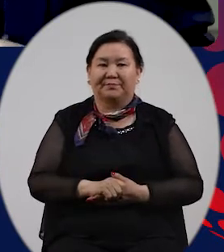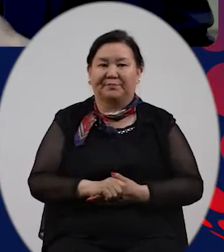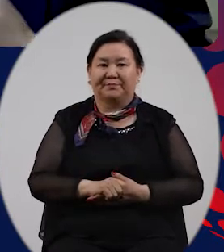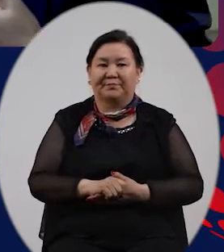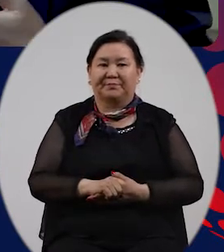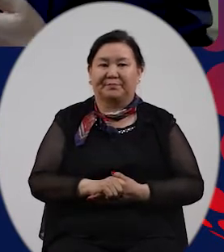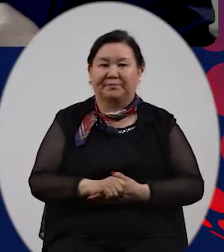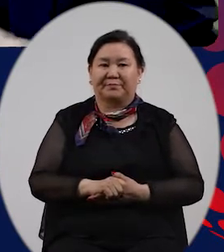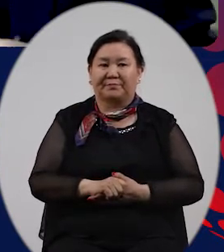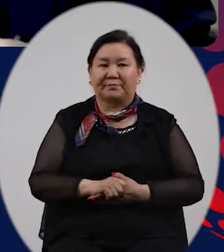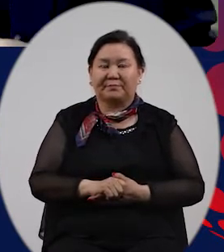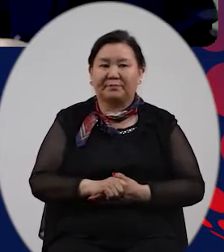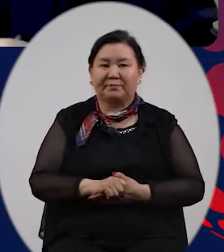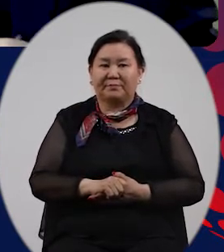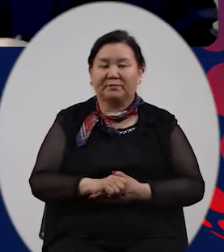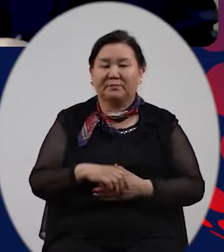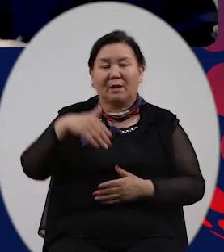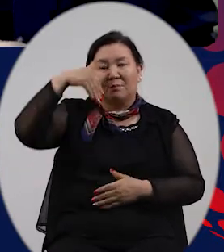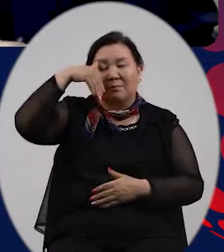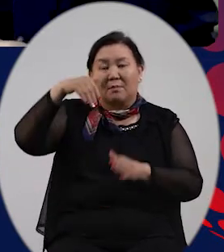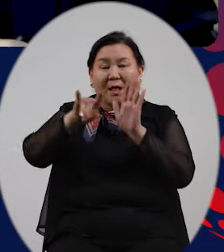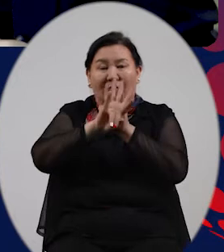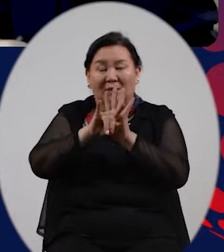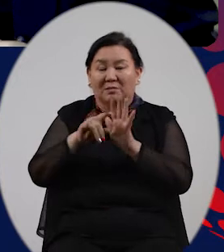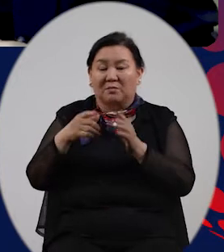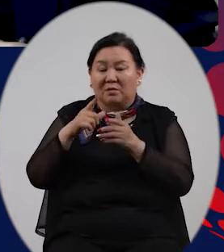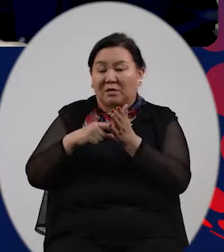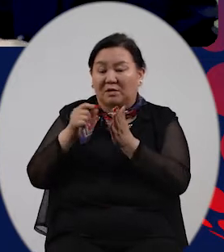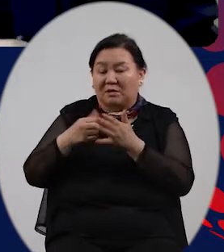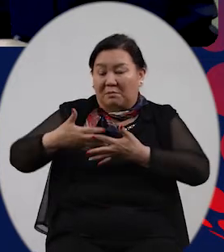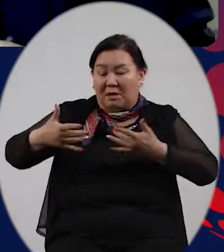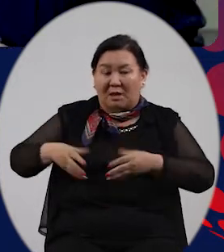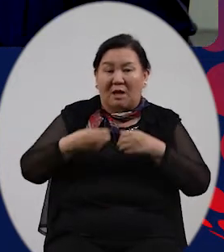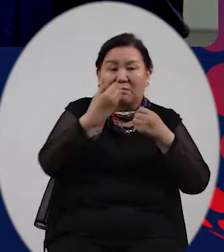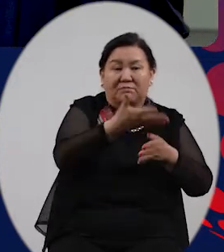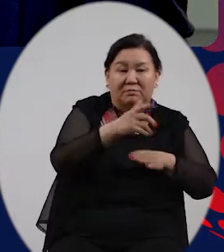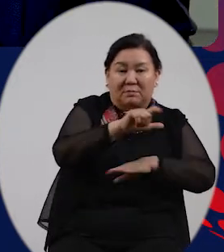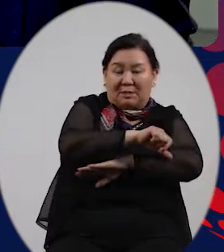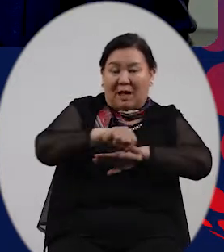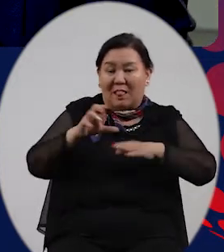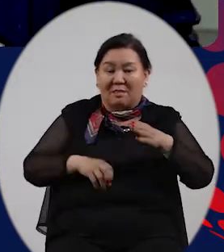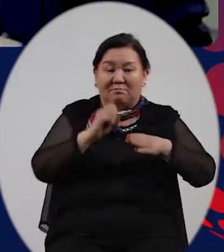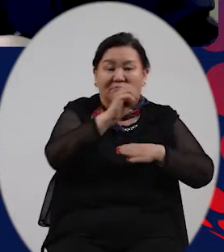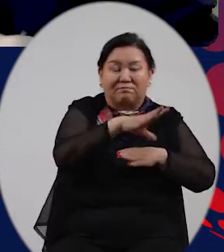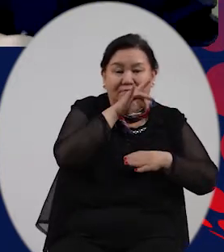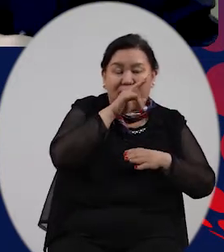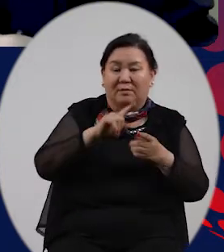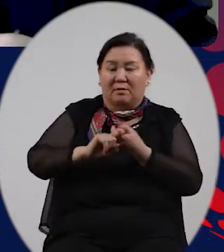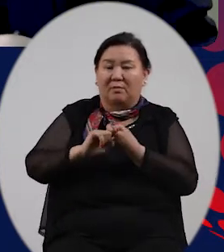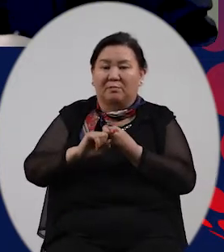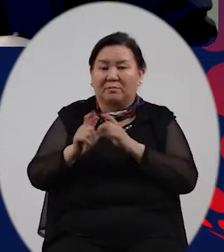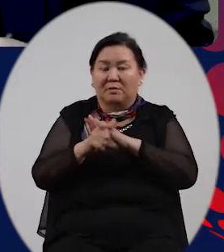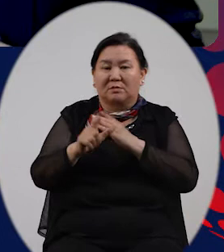мөн одоо мал аж ахуйн гаралтай бүтээгдэхүүн байлаа гэж бодоход мэрэгжлийн одоо холбогдох